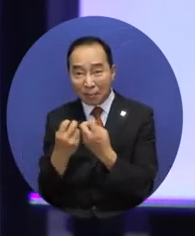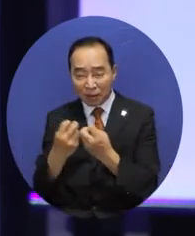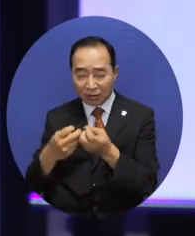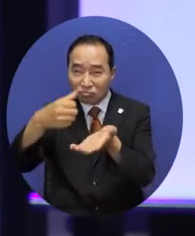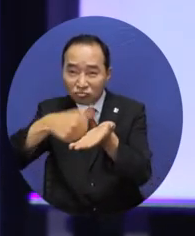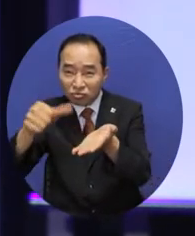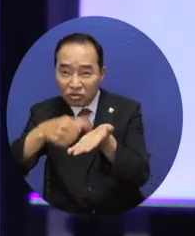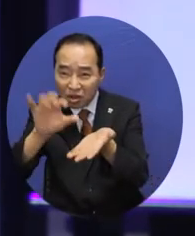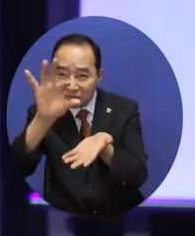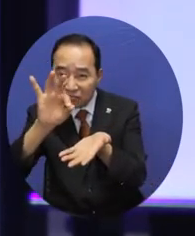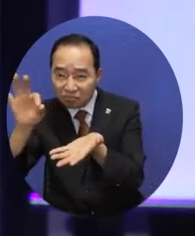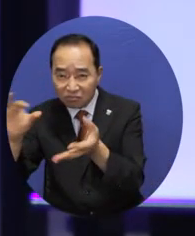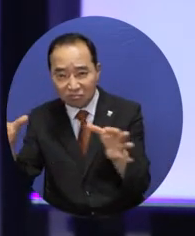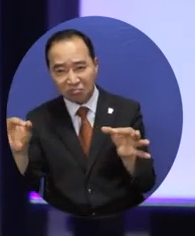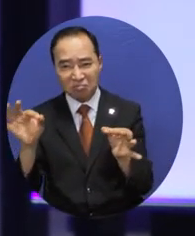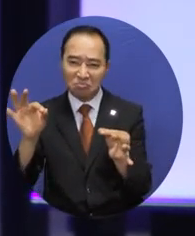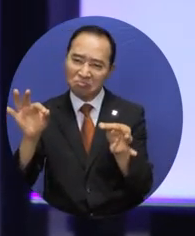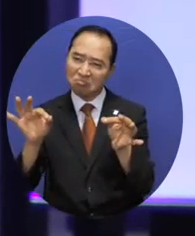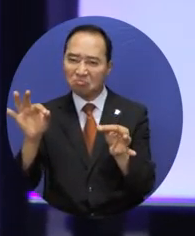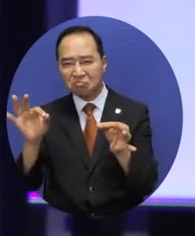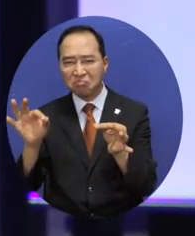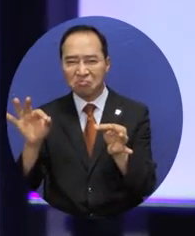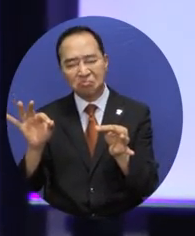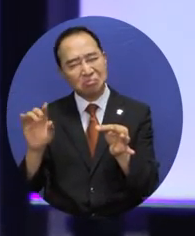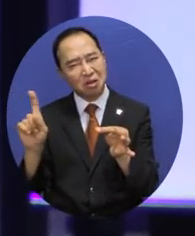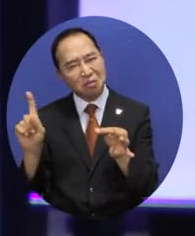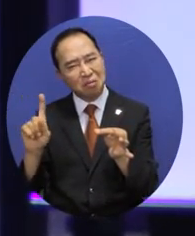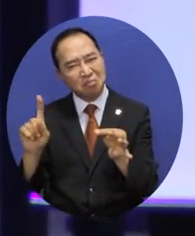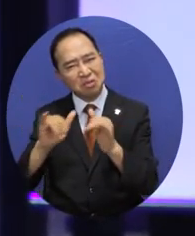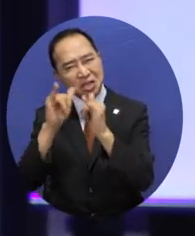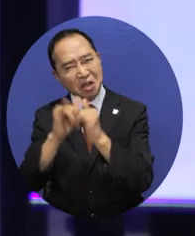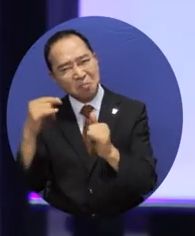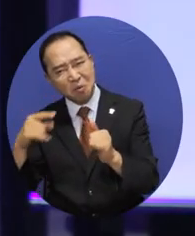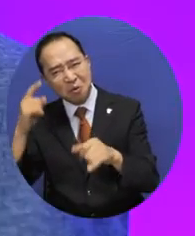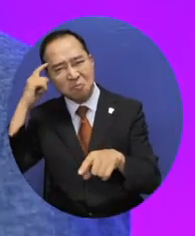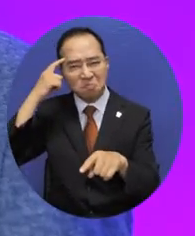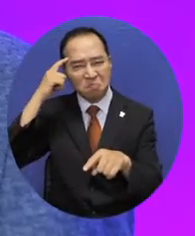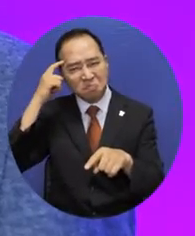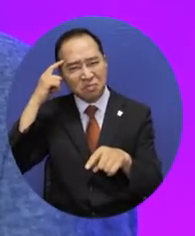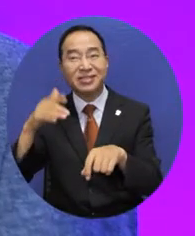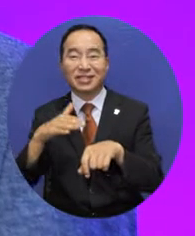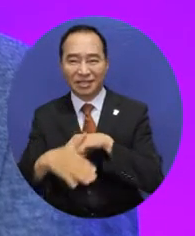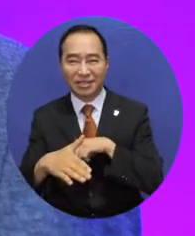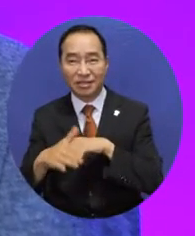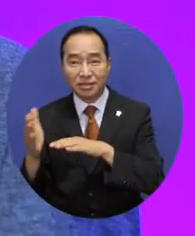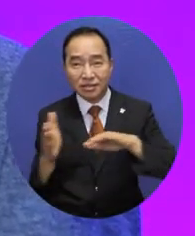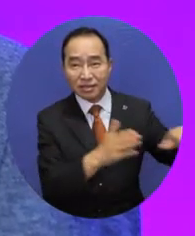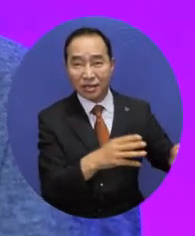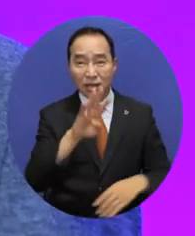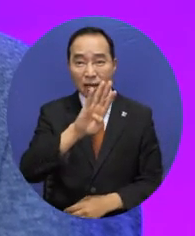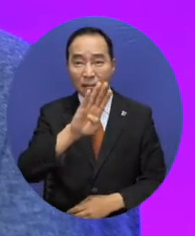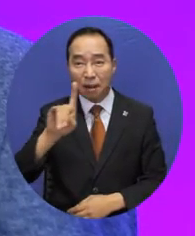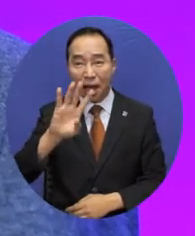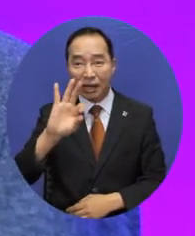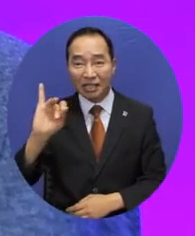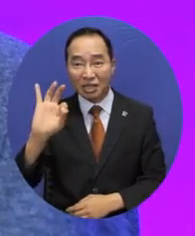유물 몇 가지를 가지고 고고학자가 상상한 상상력을 발휘했었습니다. 그런데 바이오 아케올로지라는